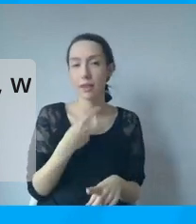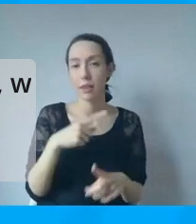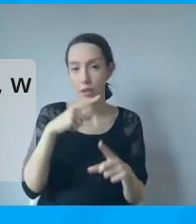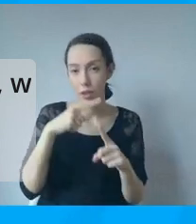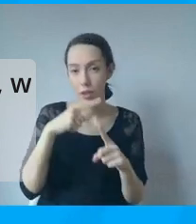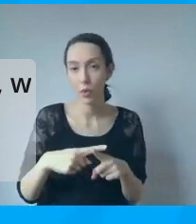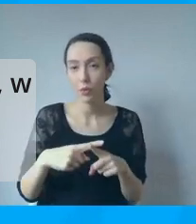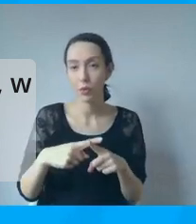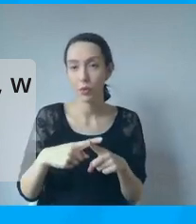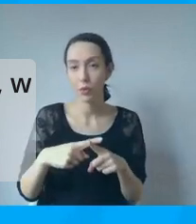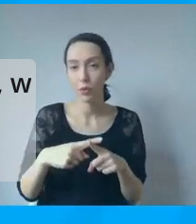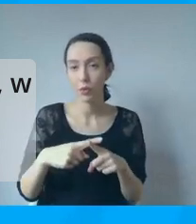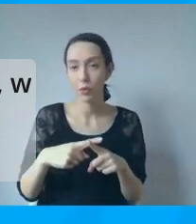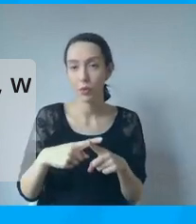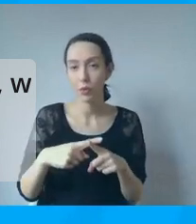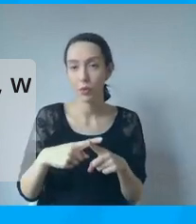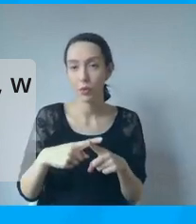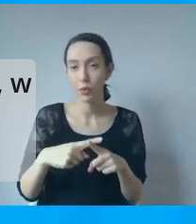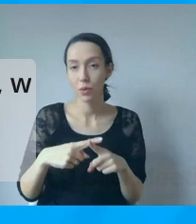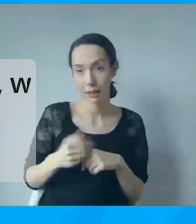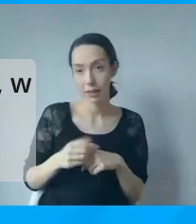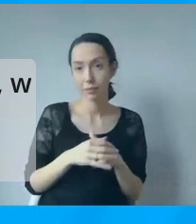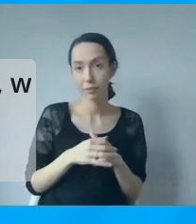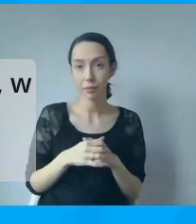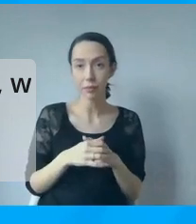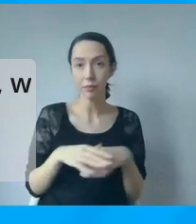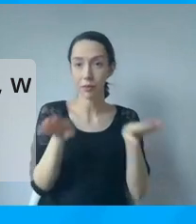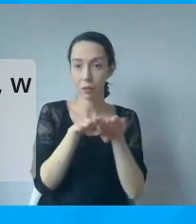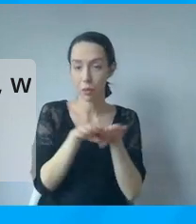plusem po prostu język angielski, poziom